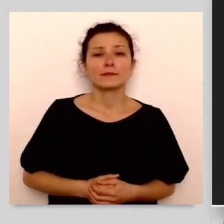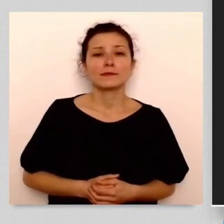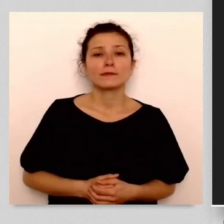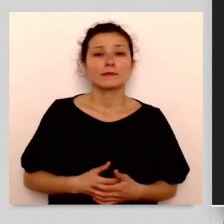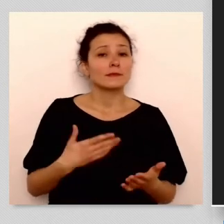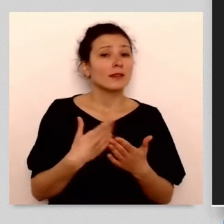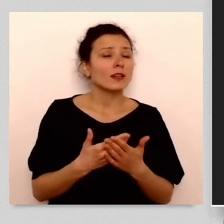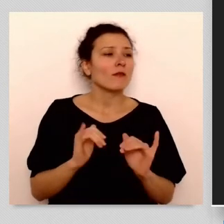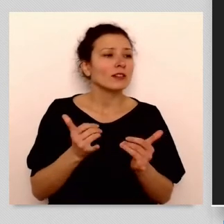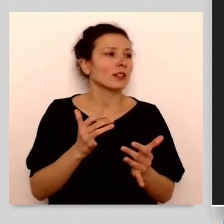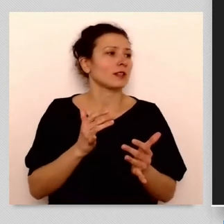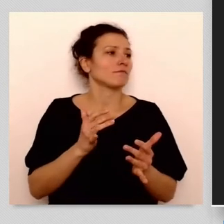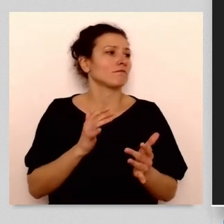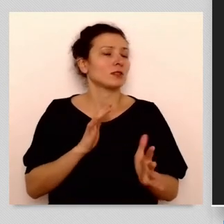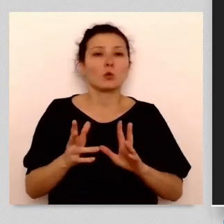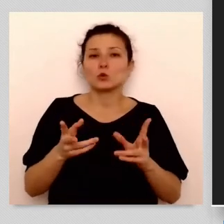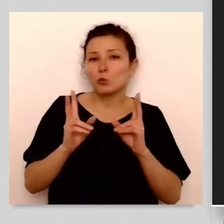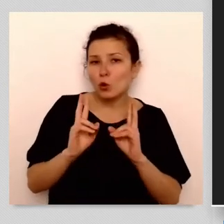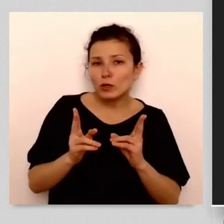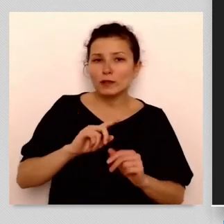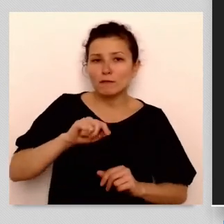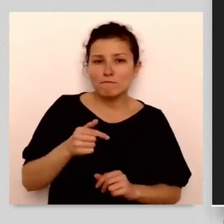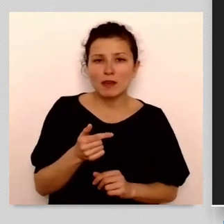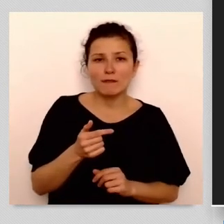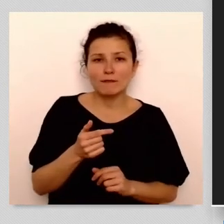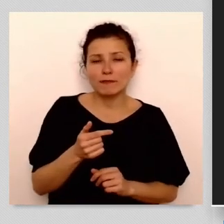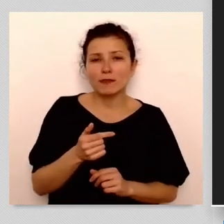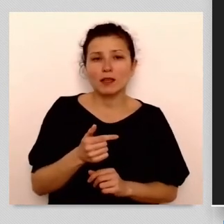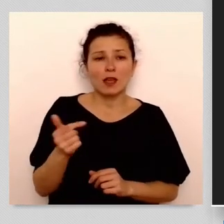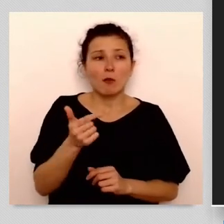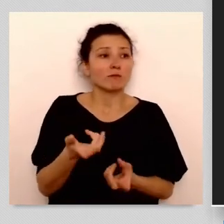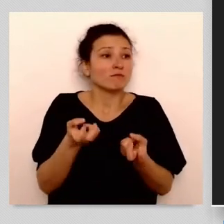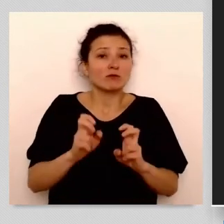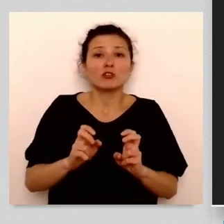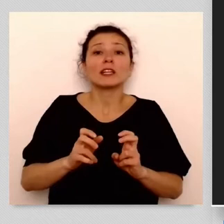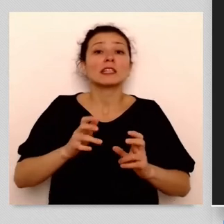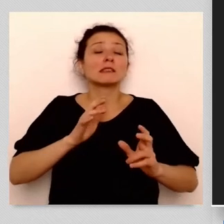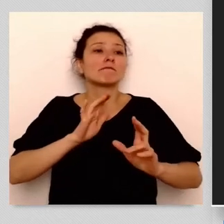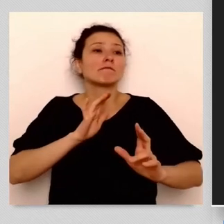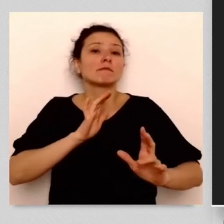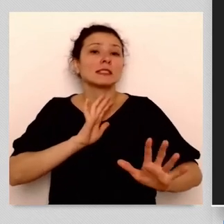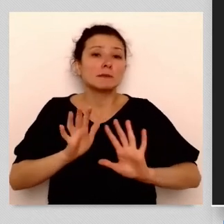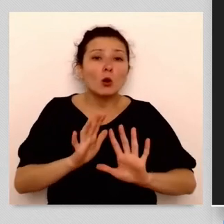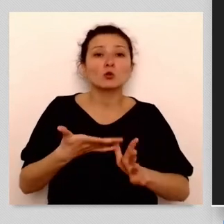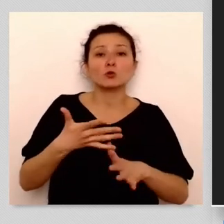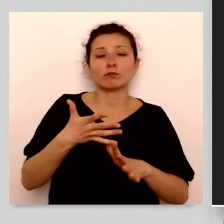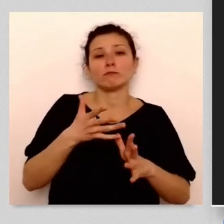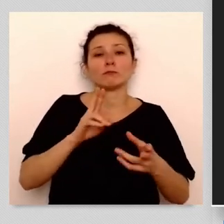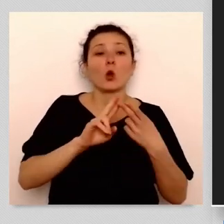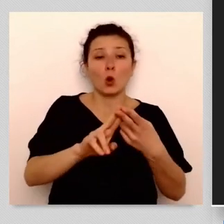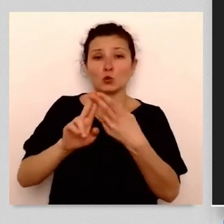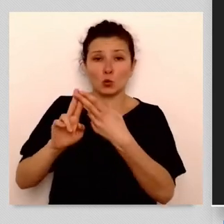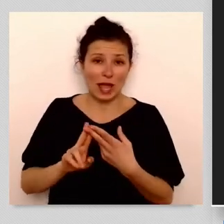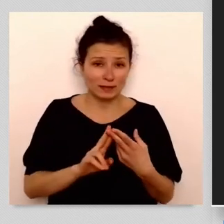i być może powinniśmy w ogóle wytworzyć taki system konsultacyjny na ten temat, tak? Być może powinniśmy wytworzyć